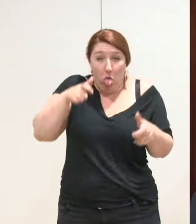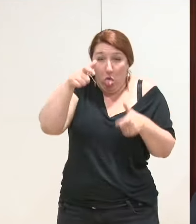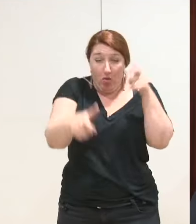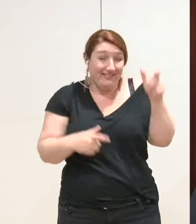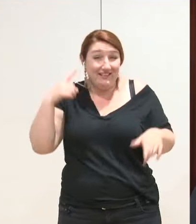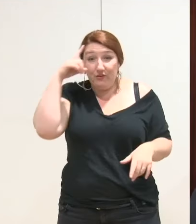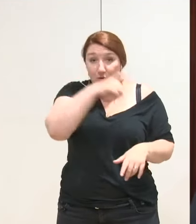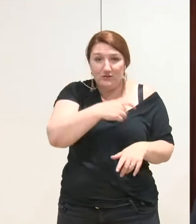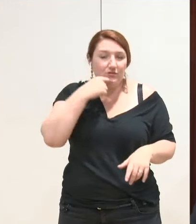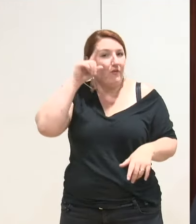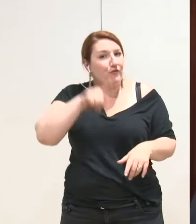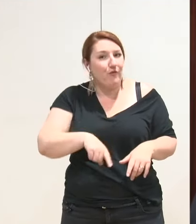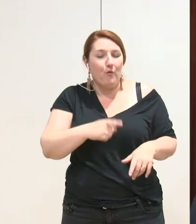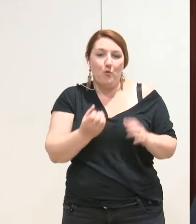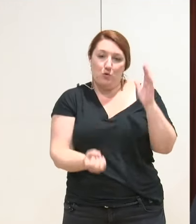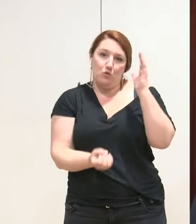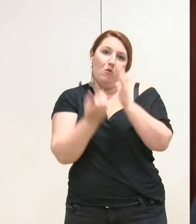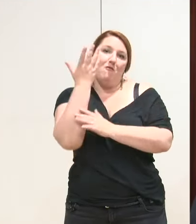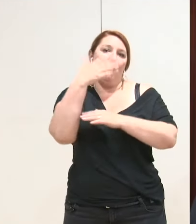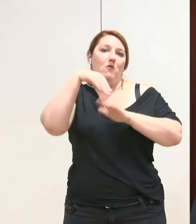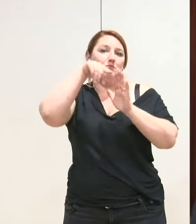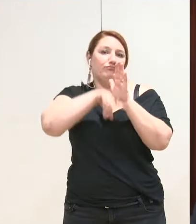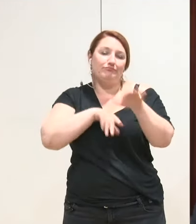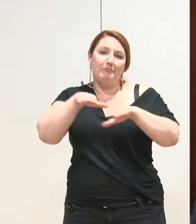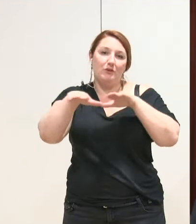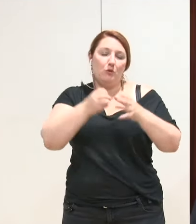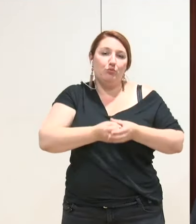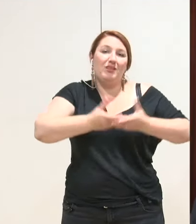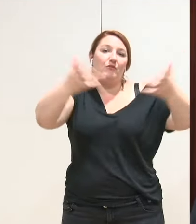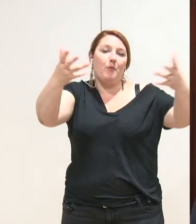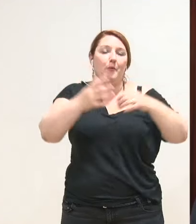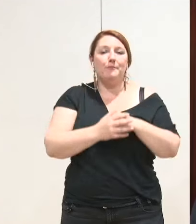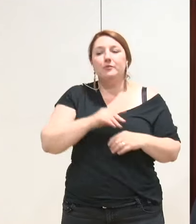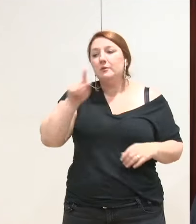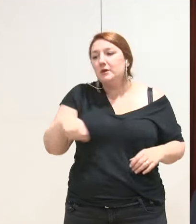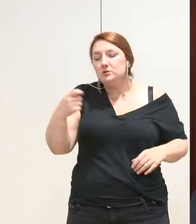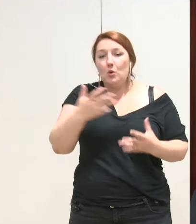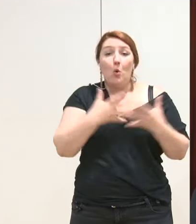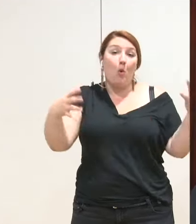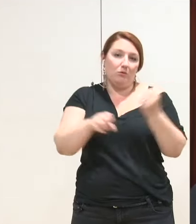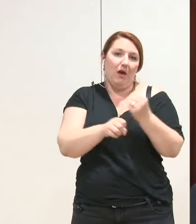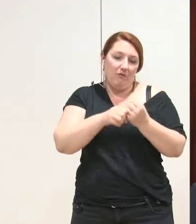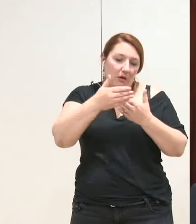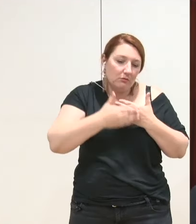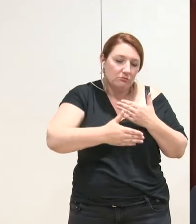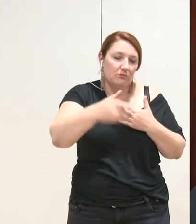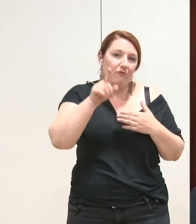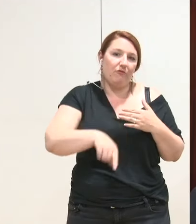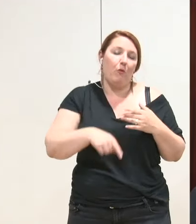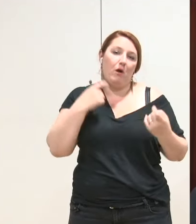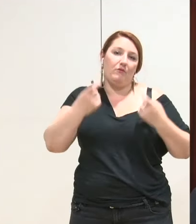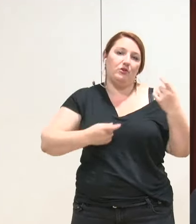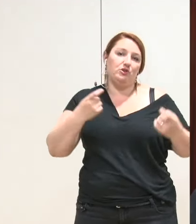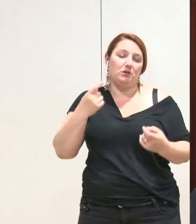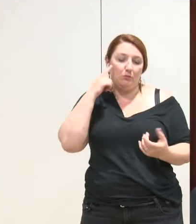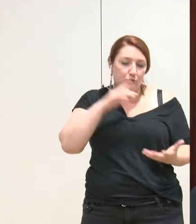développement alors un gros travail reste à engager pour dynamiser ses commerces de ce quartier et je suppose que et c'est